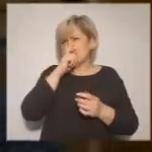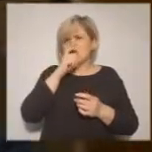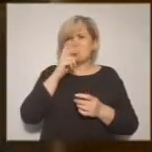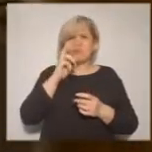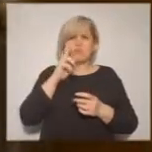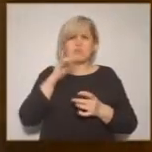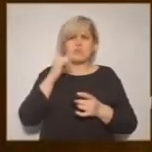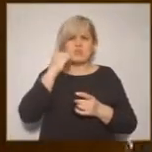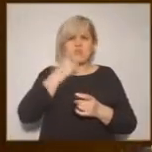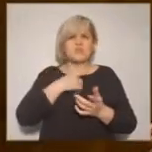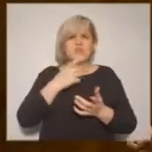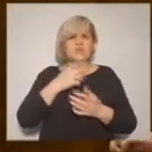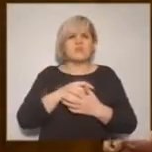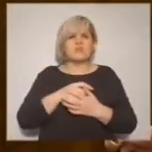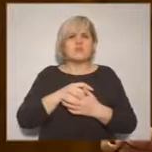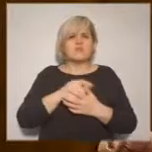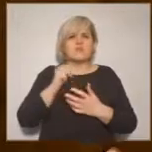О, Боже!